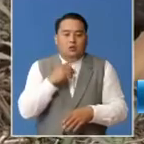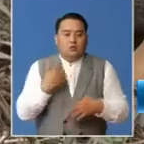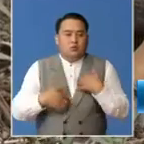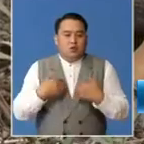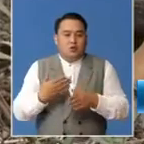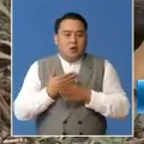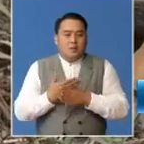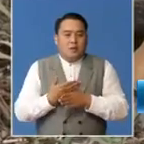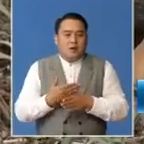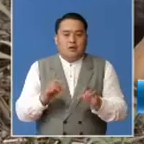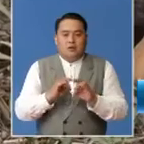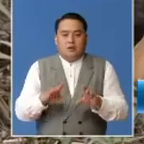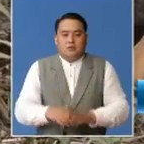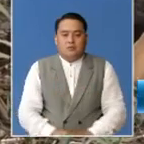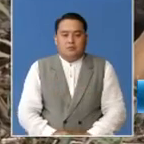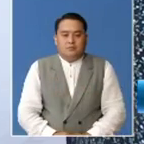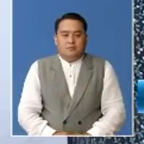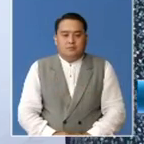на помощь, делится хозяйка дома.